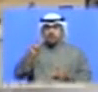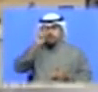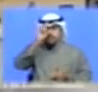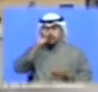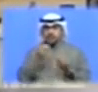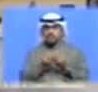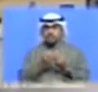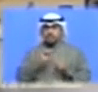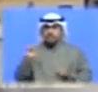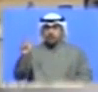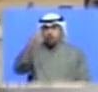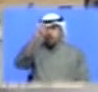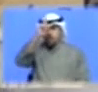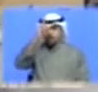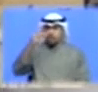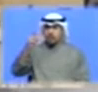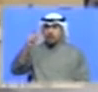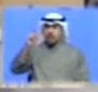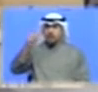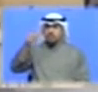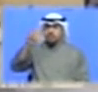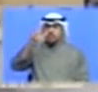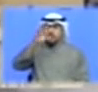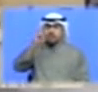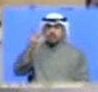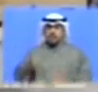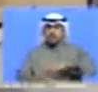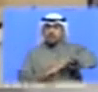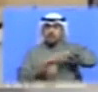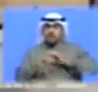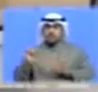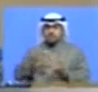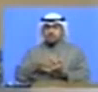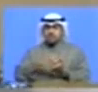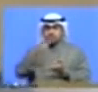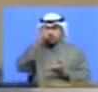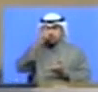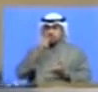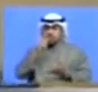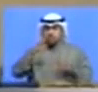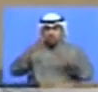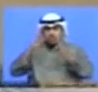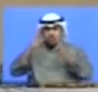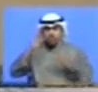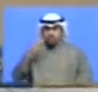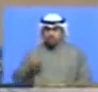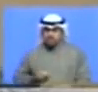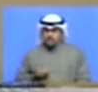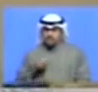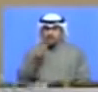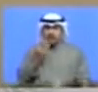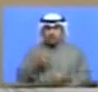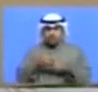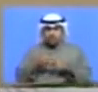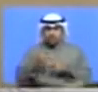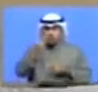عبد الله الثاني بن الحسين ملك المملكة الأردنية الهاشمية، والتي عبر فيها عن اعتزازه بعلاقات الأخوة